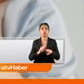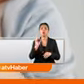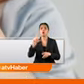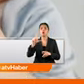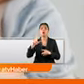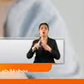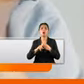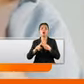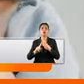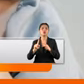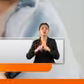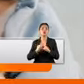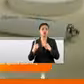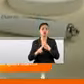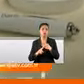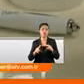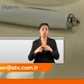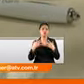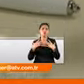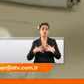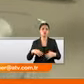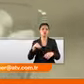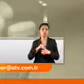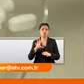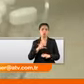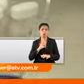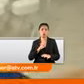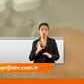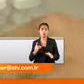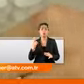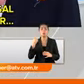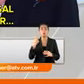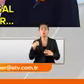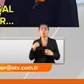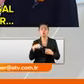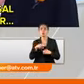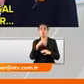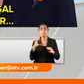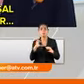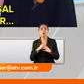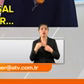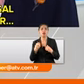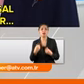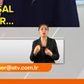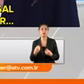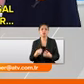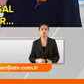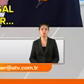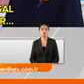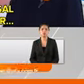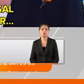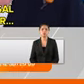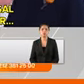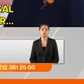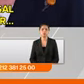aslında vücudumuzda bulunan bir yapı taşı. Dokuların bir arada kalabilmesini sağlıyor. Kolajen ayrı bir şey değil, protein. Hayvansal